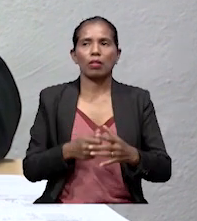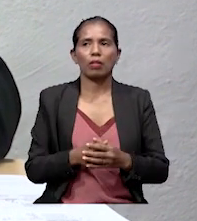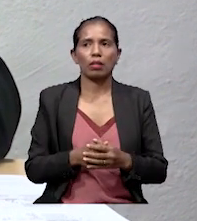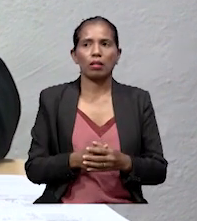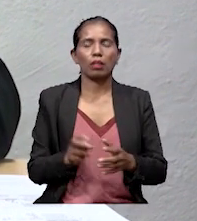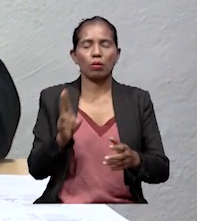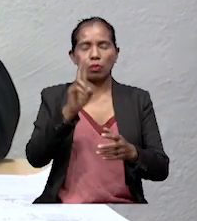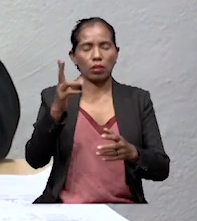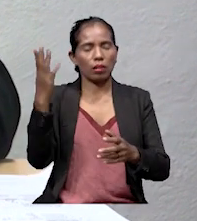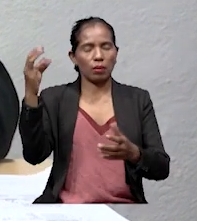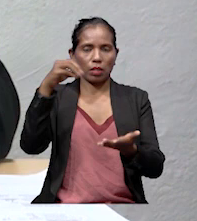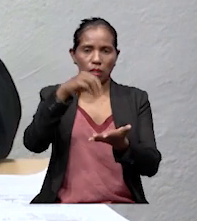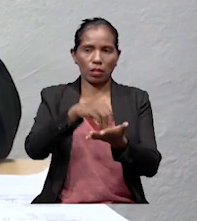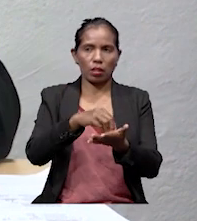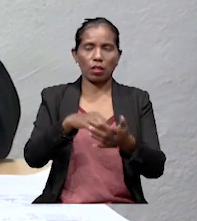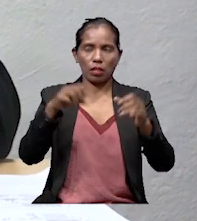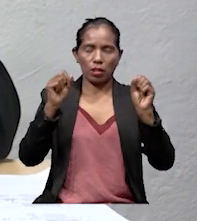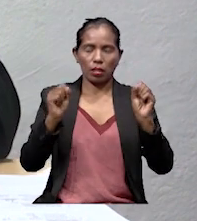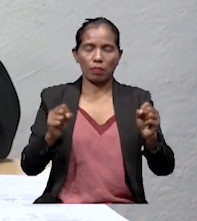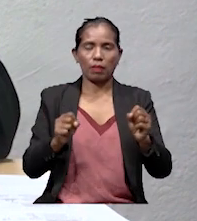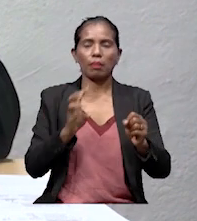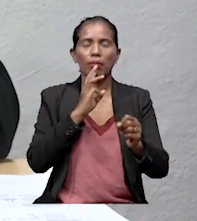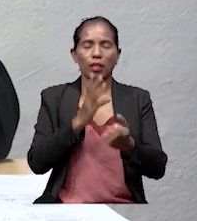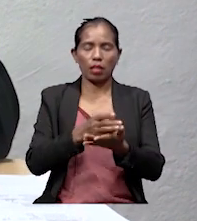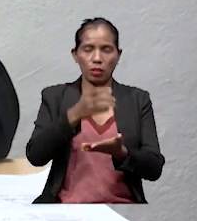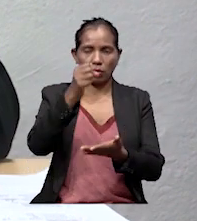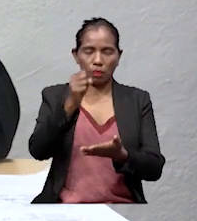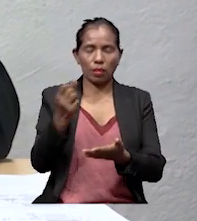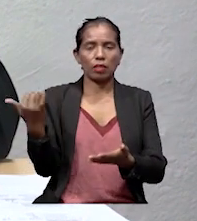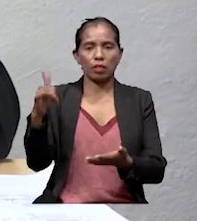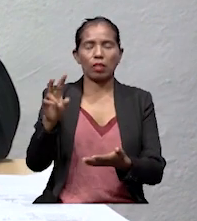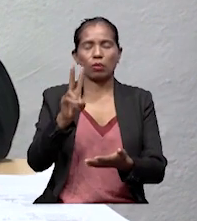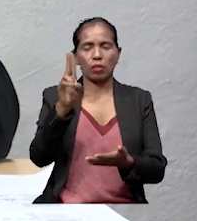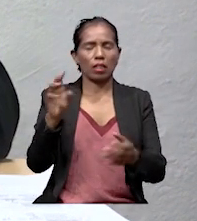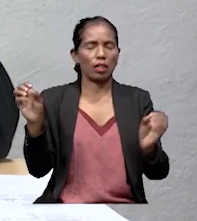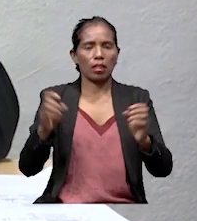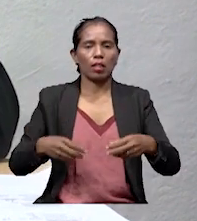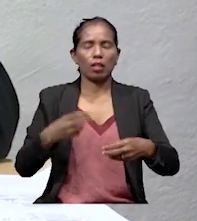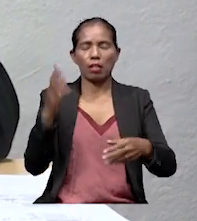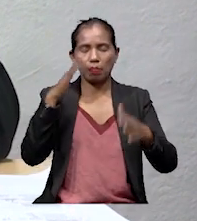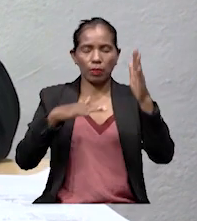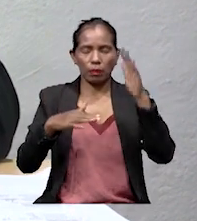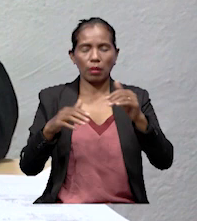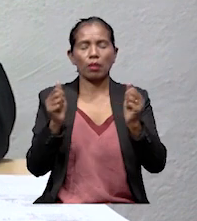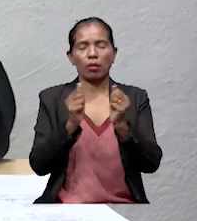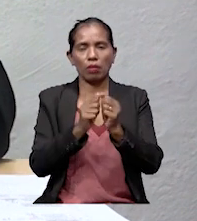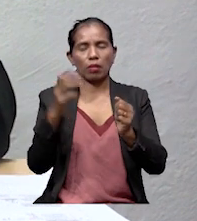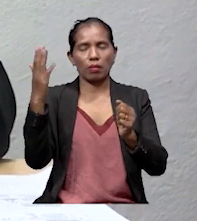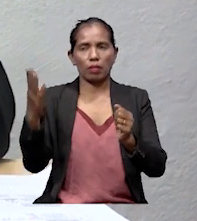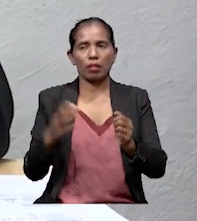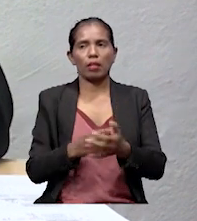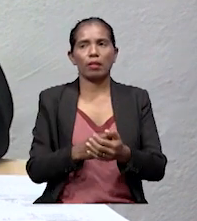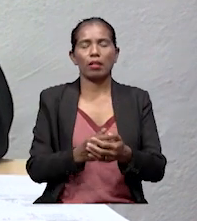uza na ba ne tau ba or ne ne be aku ane ne mak sira uza la iha impacto la iha problema ho na ba tan ne